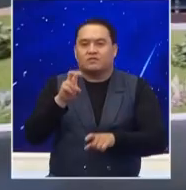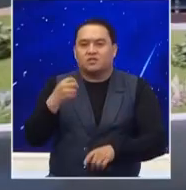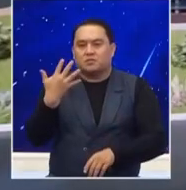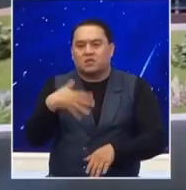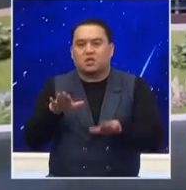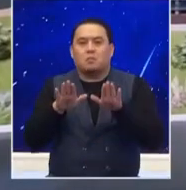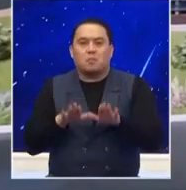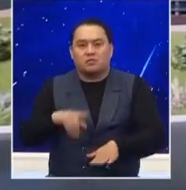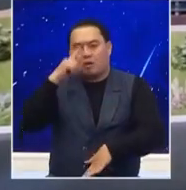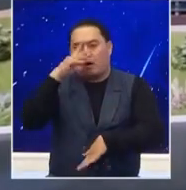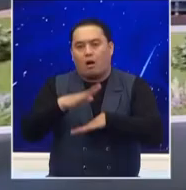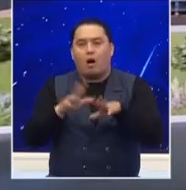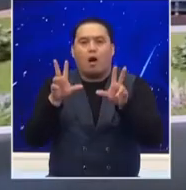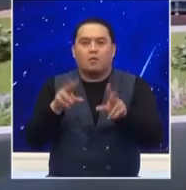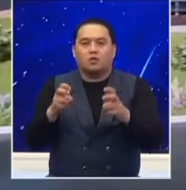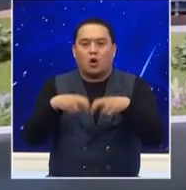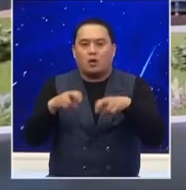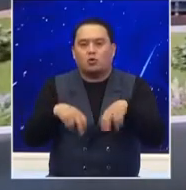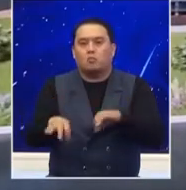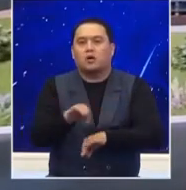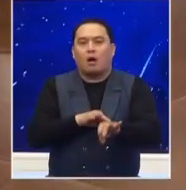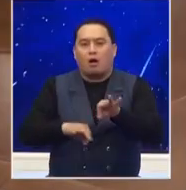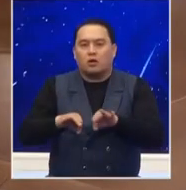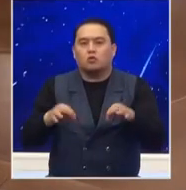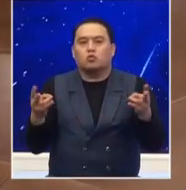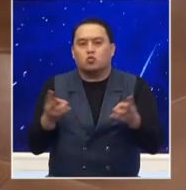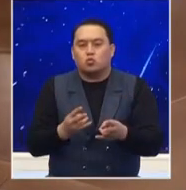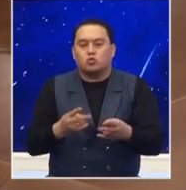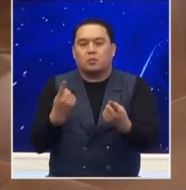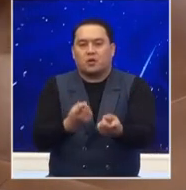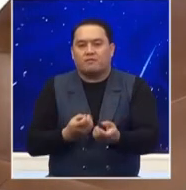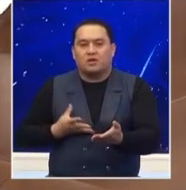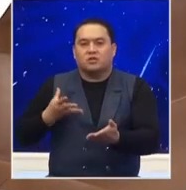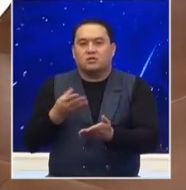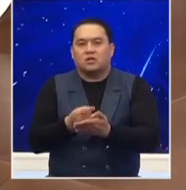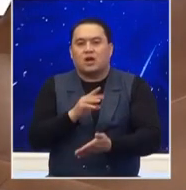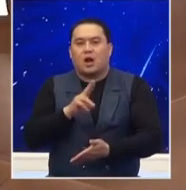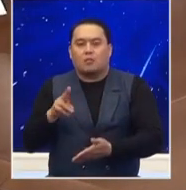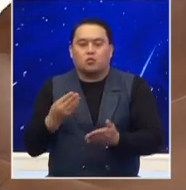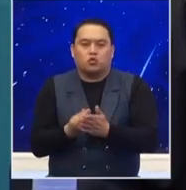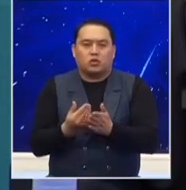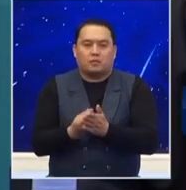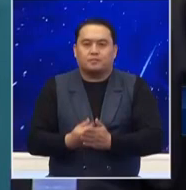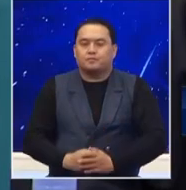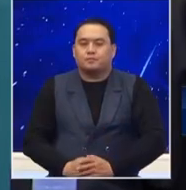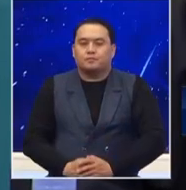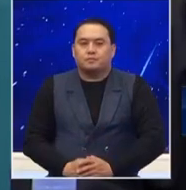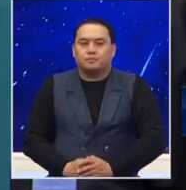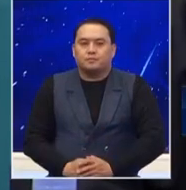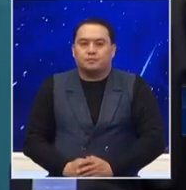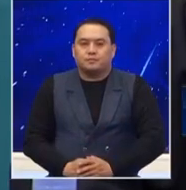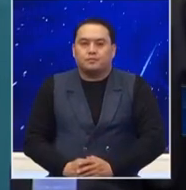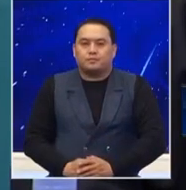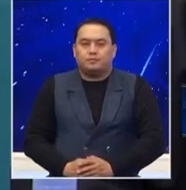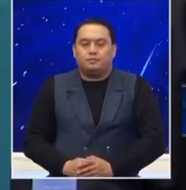мест. Амандык Баталов пообещал рассмотреть проект и в случае необходимости привлечь средства из республиканского бюджета. Реально, что